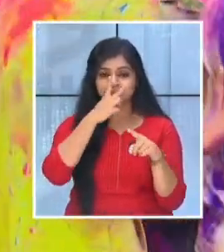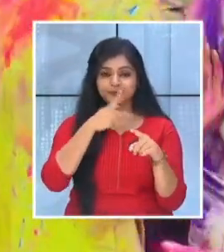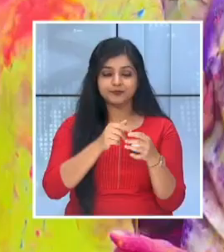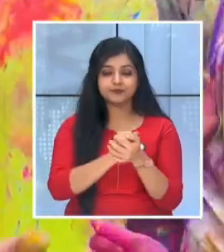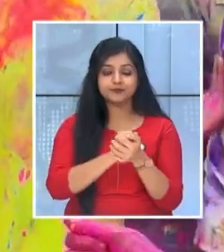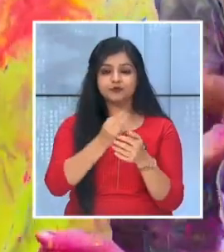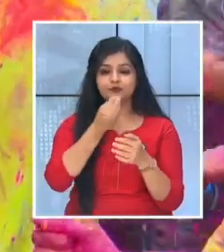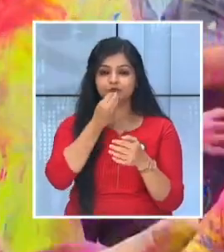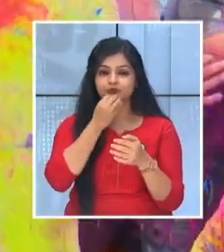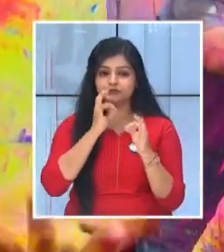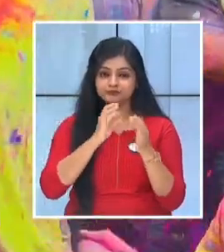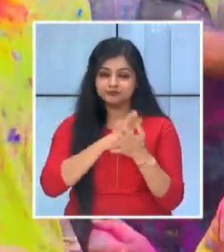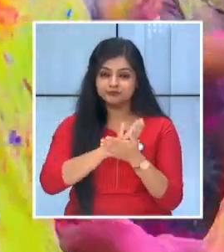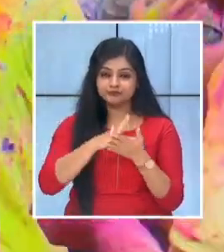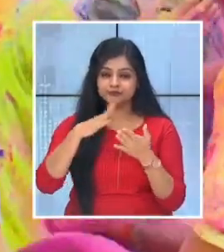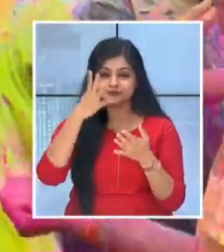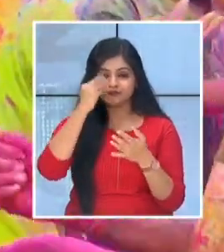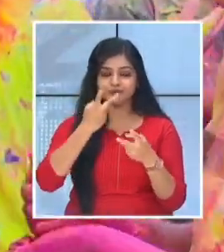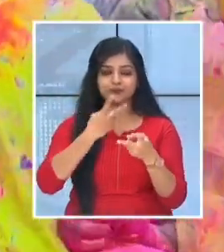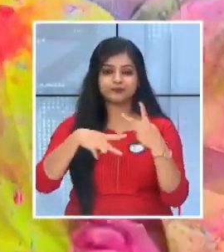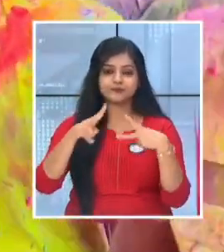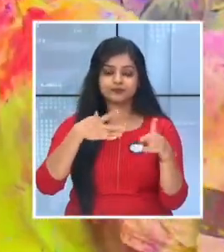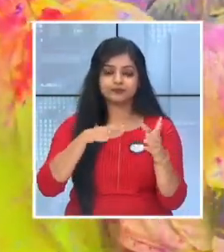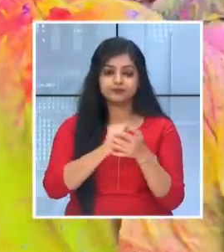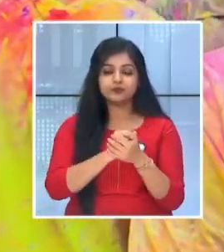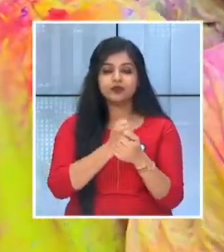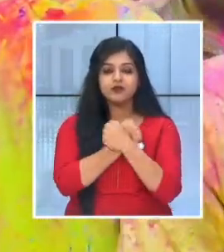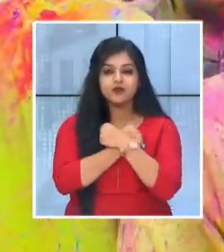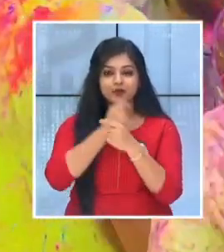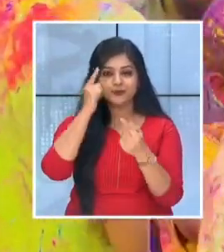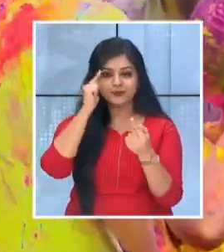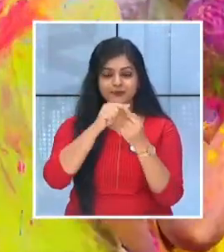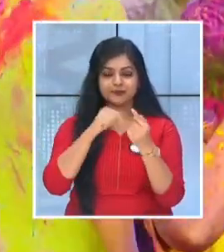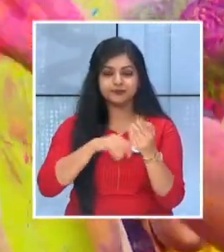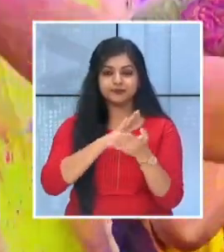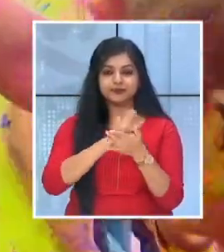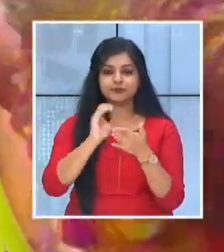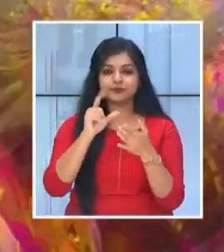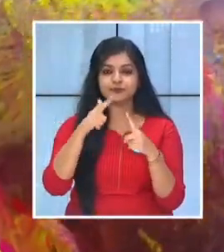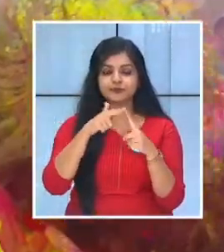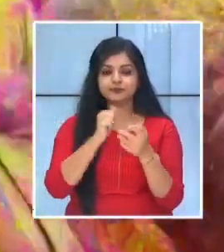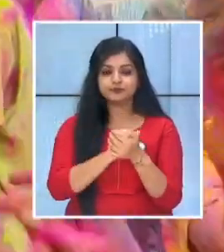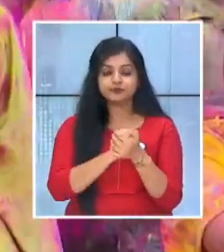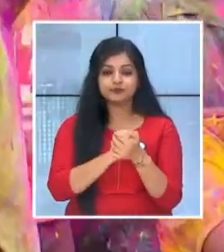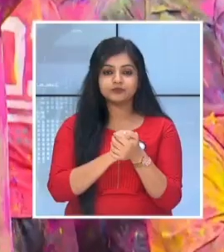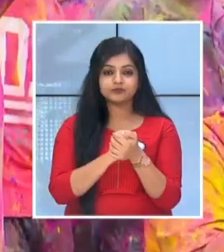എല്ലാവരും ഭക്ഷണം കഴിക്കുക, രാത്രി എല്ലാവരും കണ്ടുപിടിക്കുക. സ്നേഹത്തിൻ്റെ ഒരു പരിപാടിയാണ് ഇത് ഹോളി. ഫെസ്റ്റിവൽ